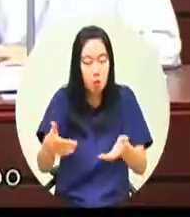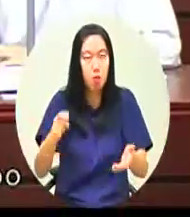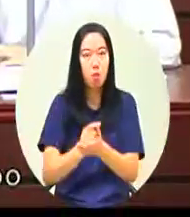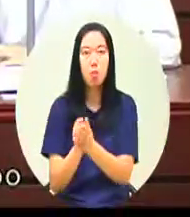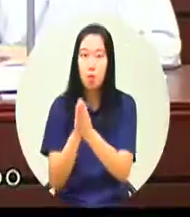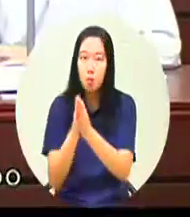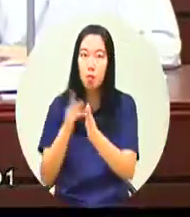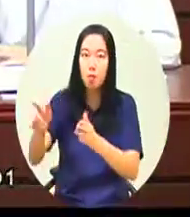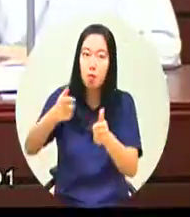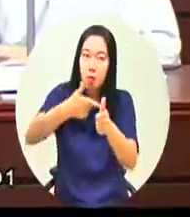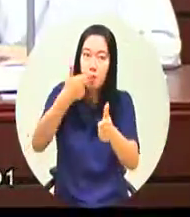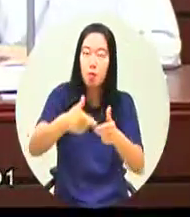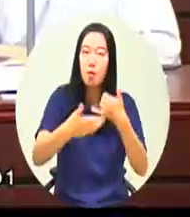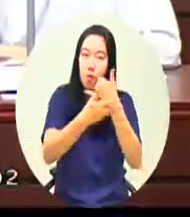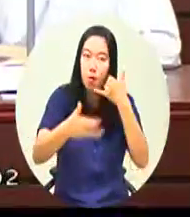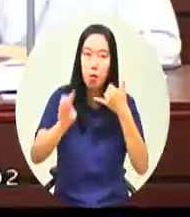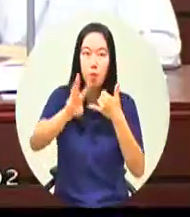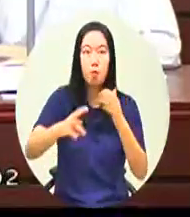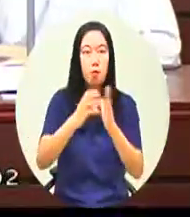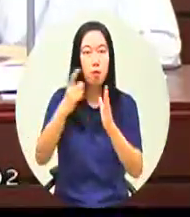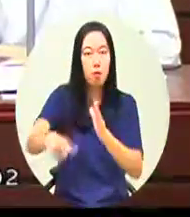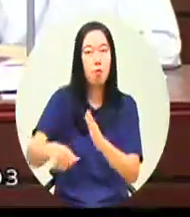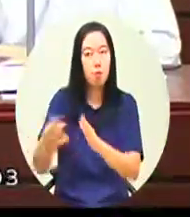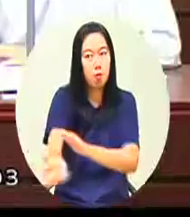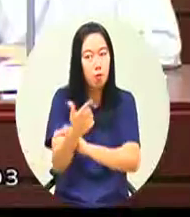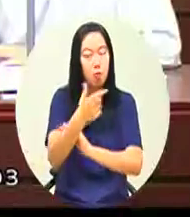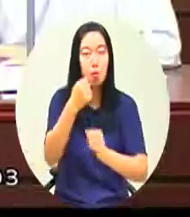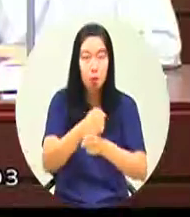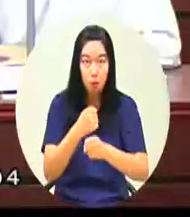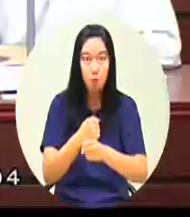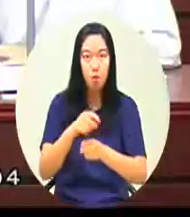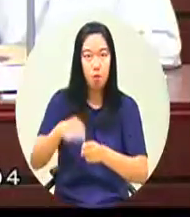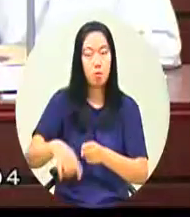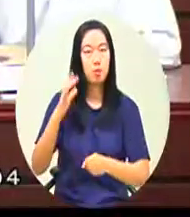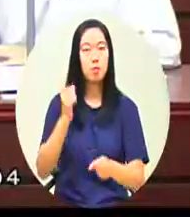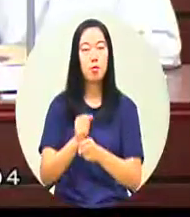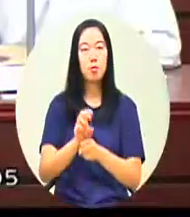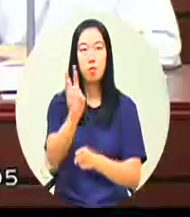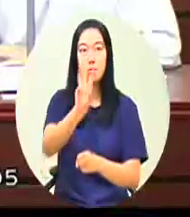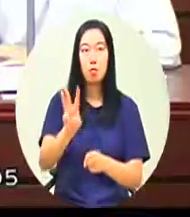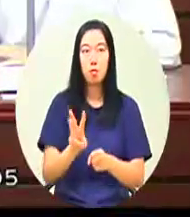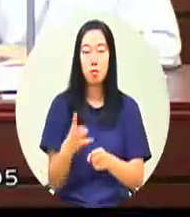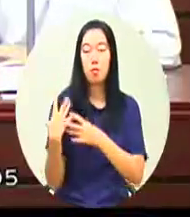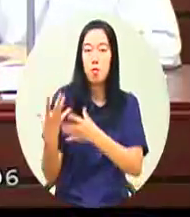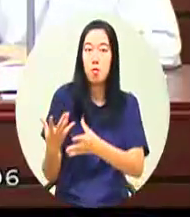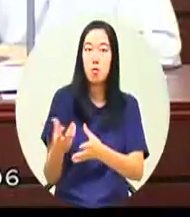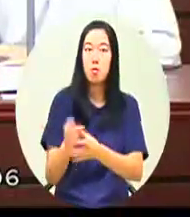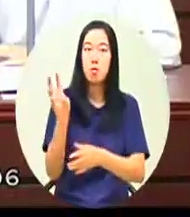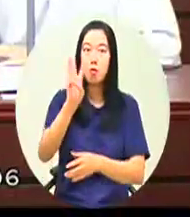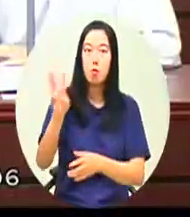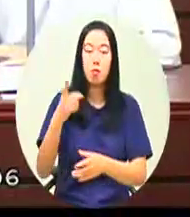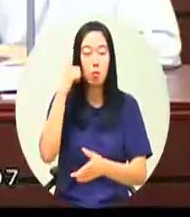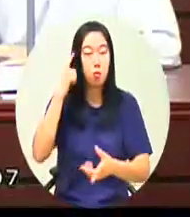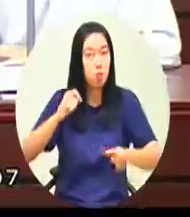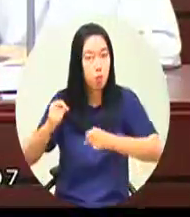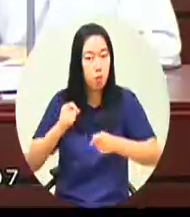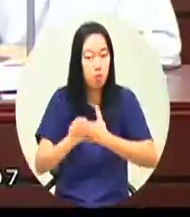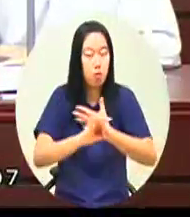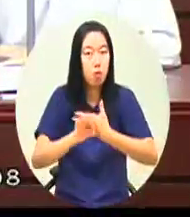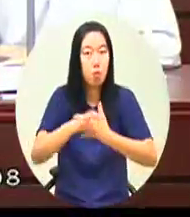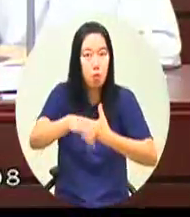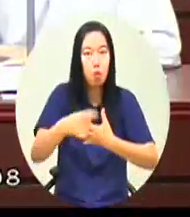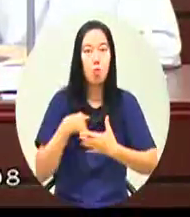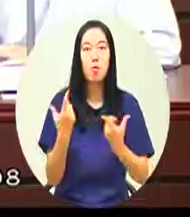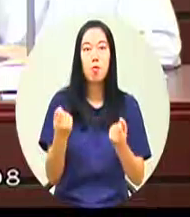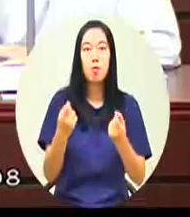局者较紧来做。低自洪池的规划，目前迄个水规所经济部一个水利规划试验所，因有法有咧